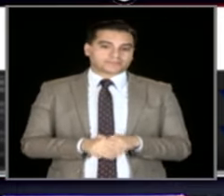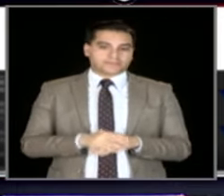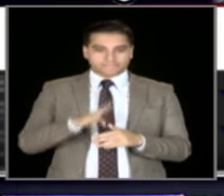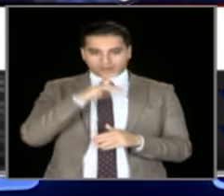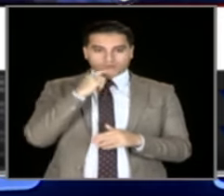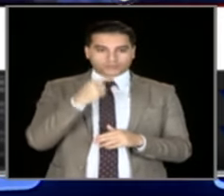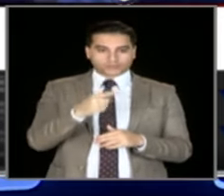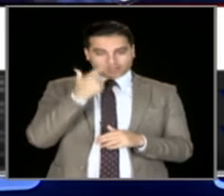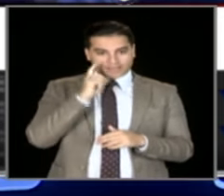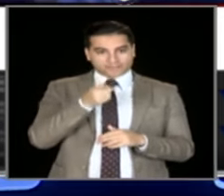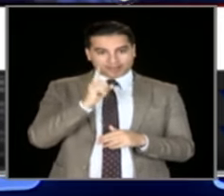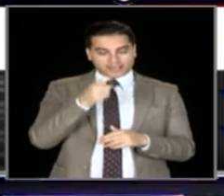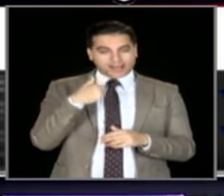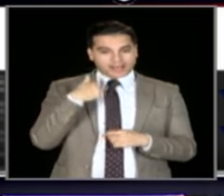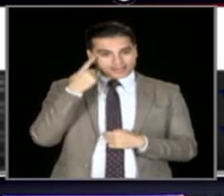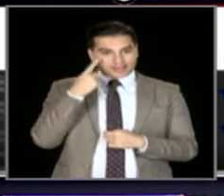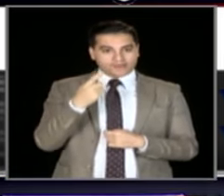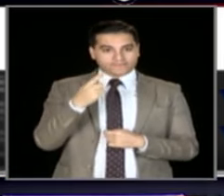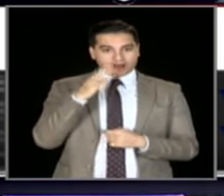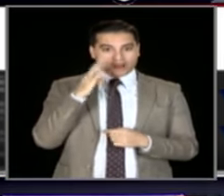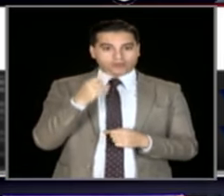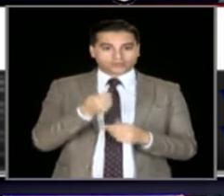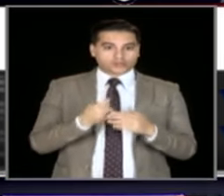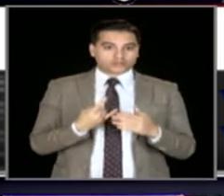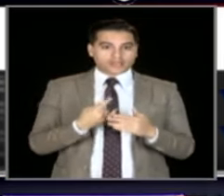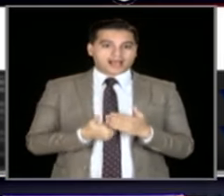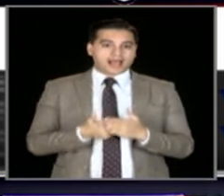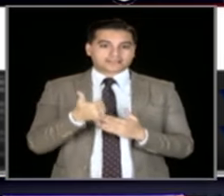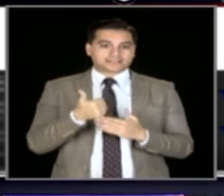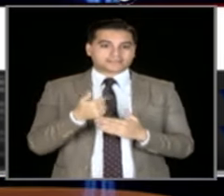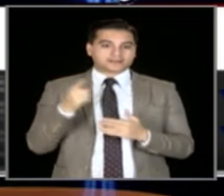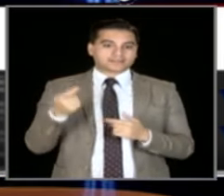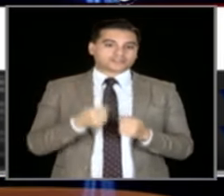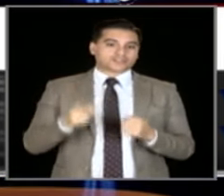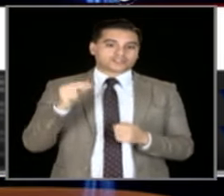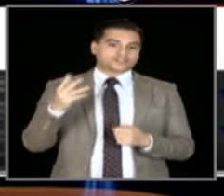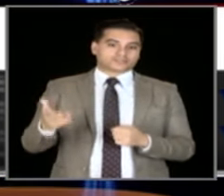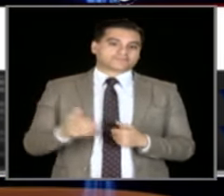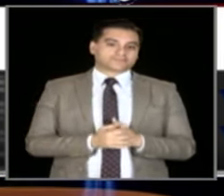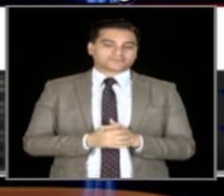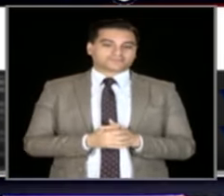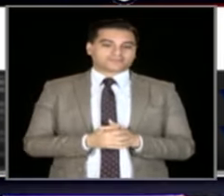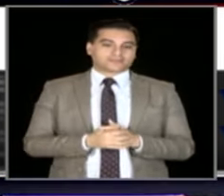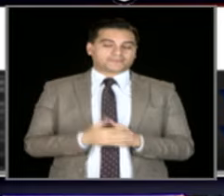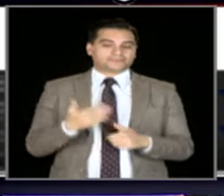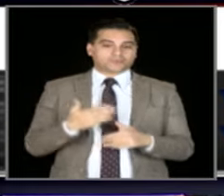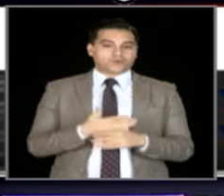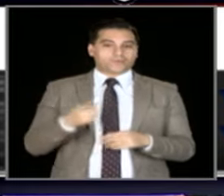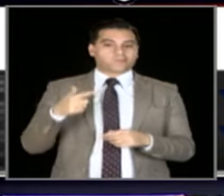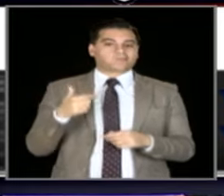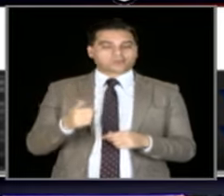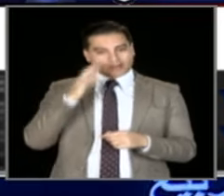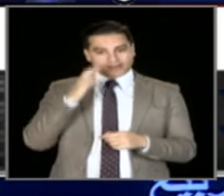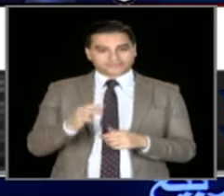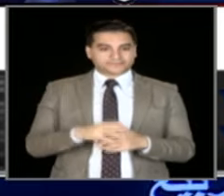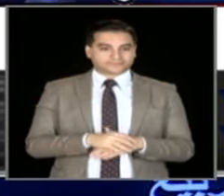أقول لك حاجة، أنا في رأيي ناقص 10 أحسن من زائد 20. ليه؟ لأن هم عندهم